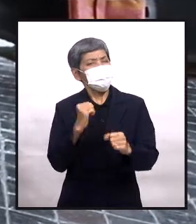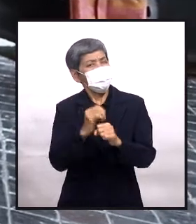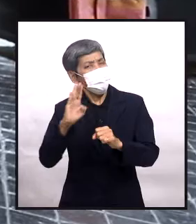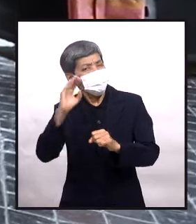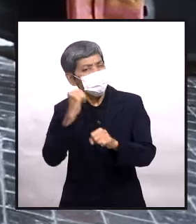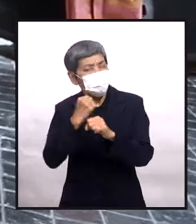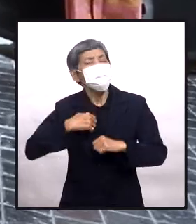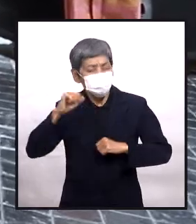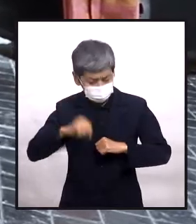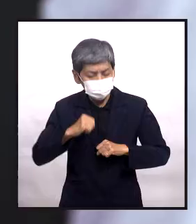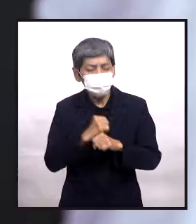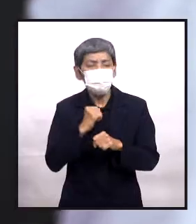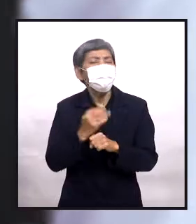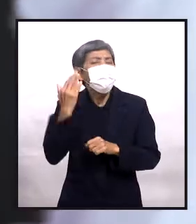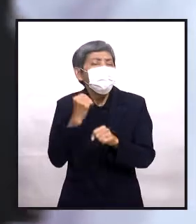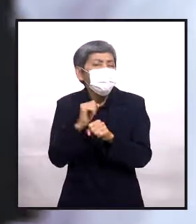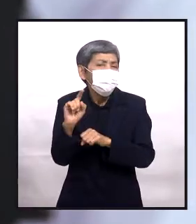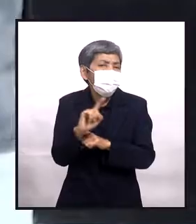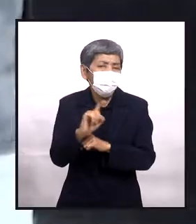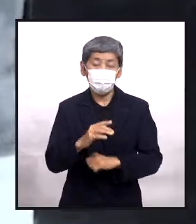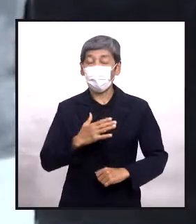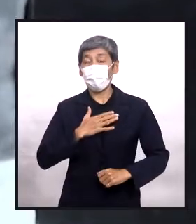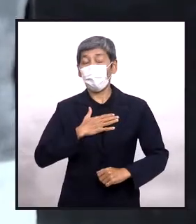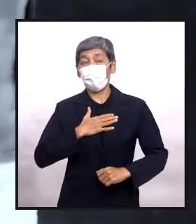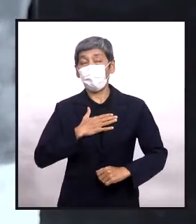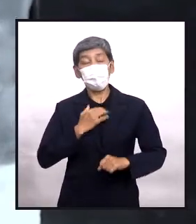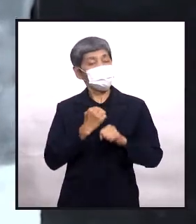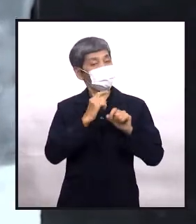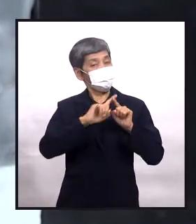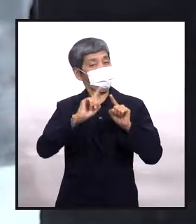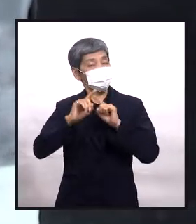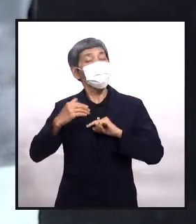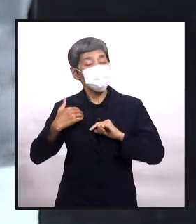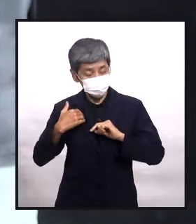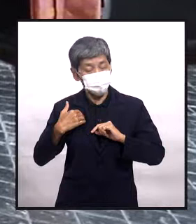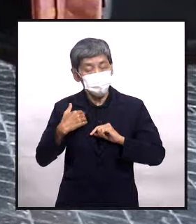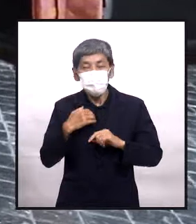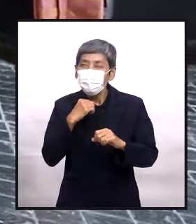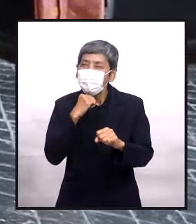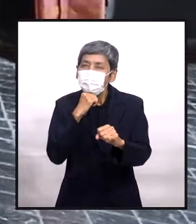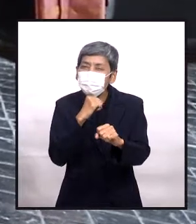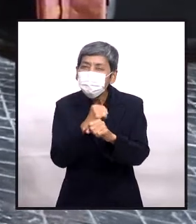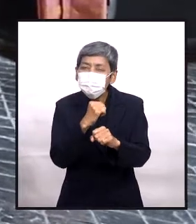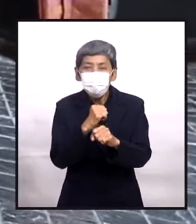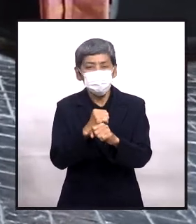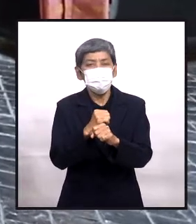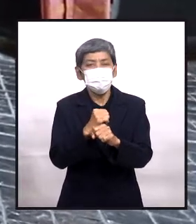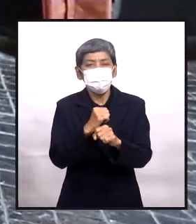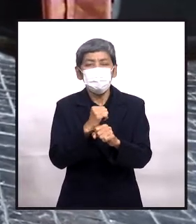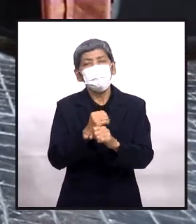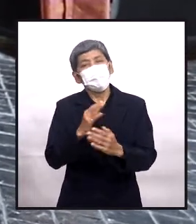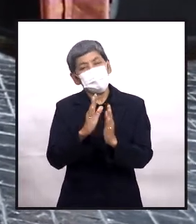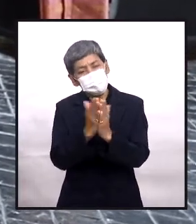ธุรกิจ 100% ใช่ฮะใช ่ก่อนหน้านี้ทำอะไรอยู่อะคะ โอ้ทำหลายอย่างก็ทำตั้งแต่ทำสื่อที่แหละ